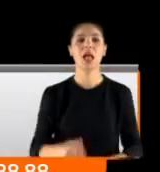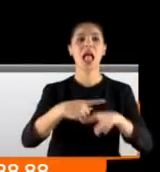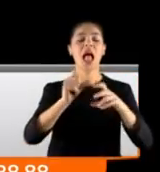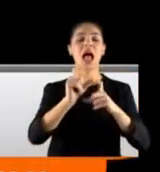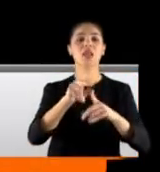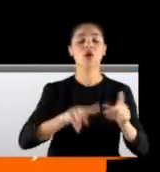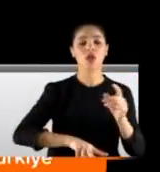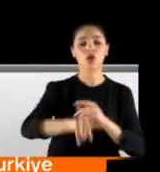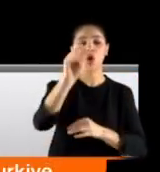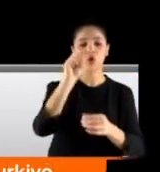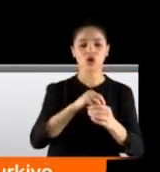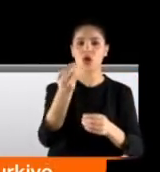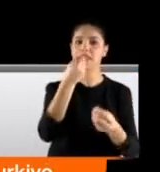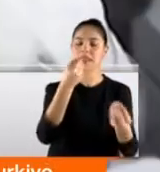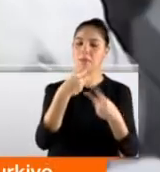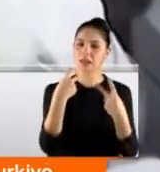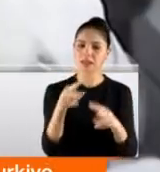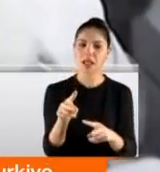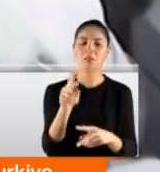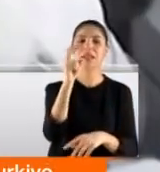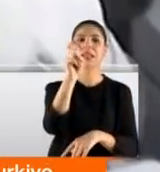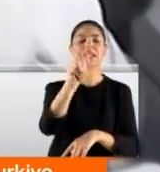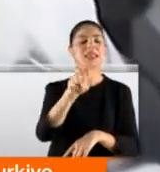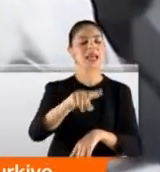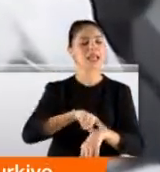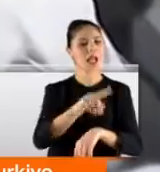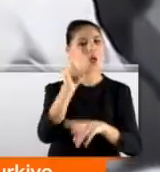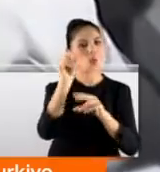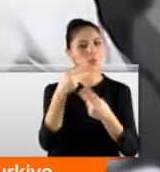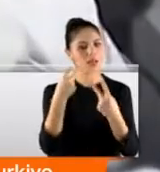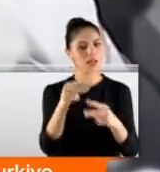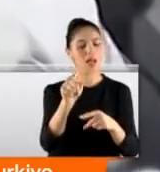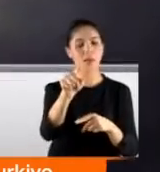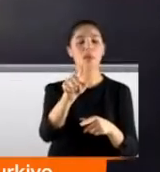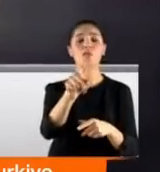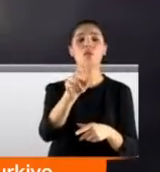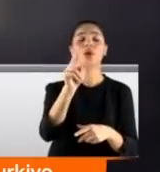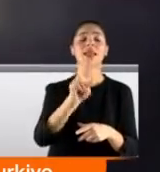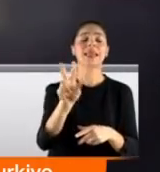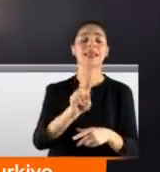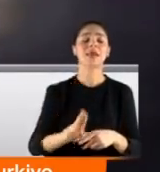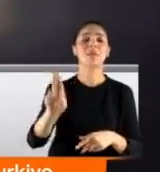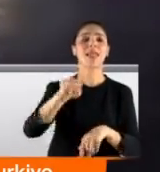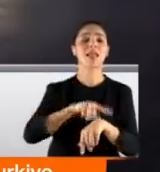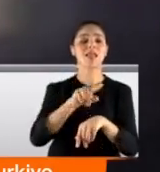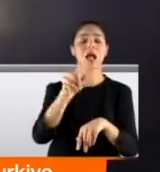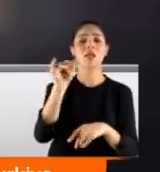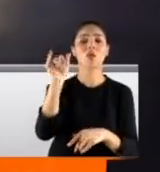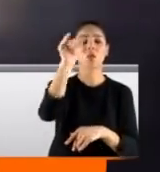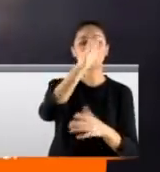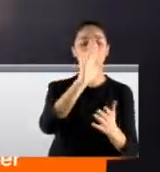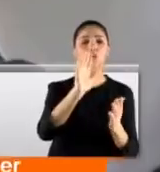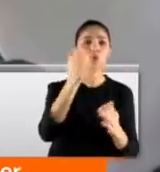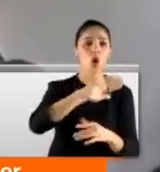Astronotlar yolculuk sırasında yemek yiyebilecek ve 8 saat uyuyabilecek. Mürettebatın 27 saatlik uçuşun ardından Dünya'ya